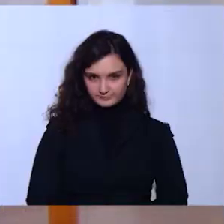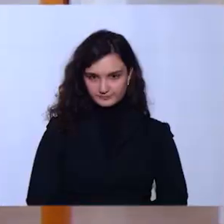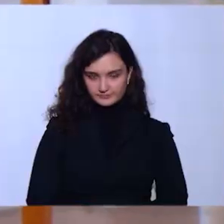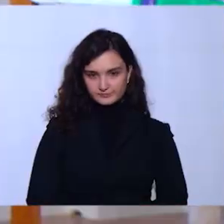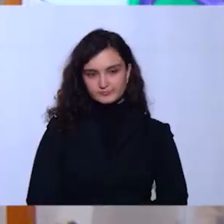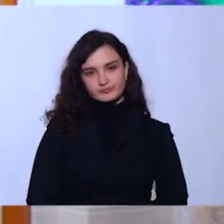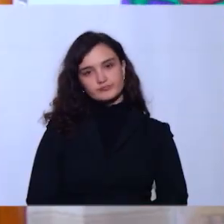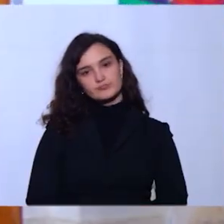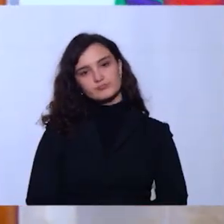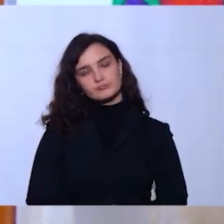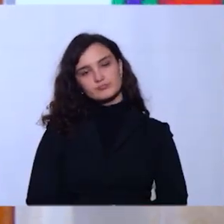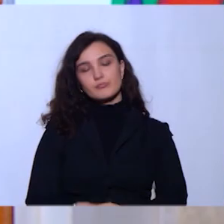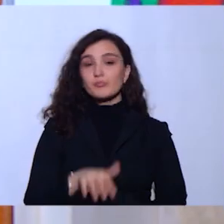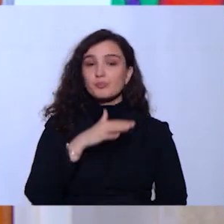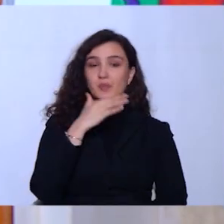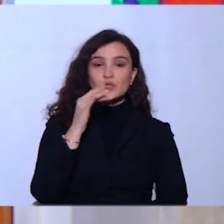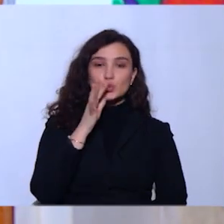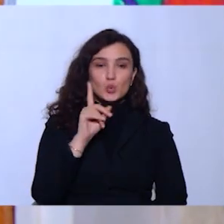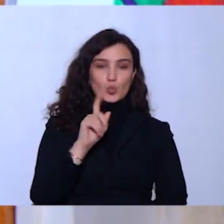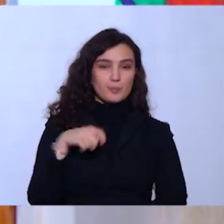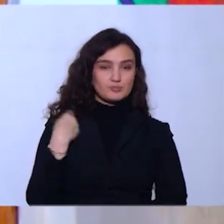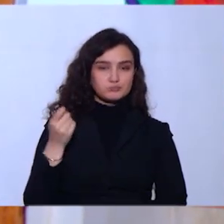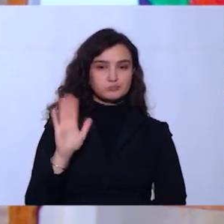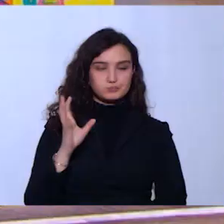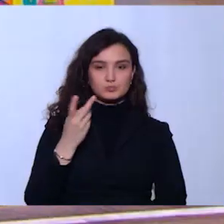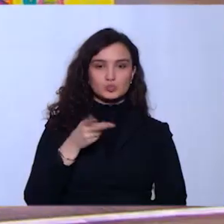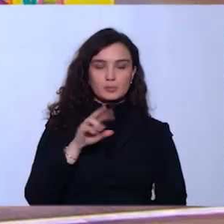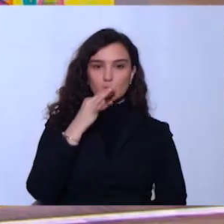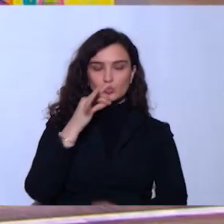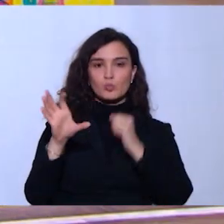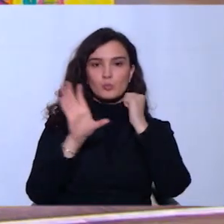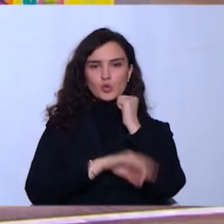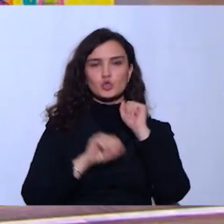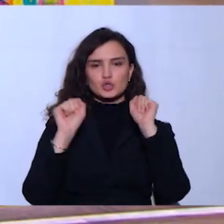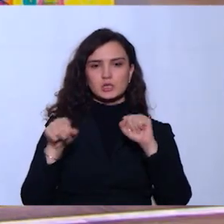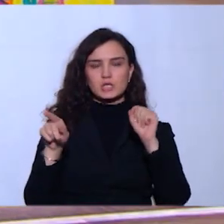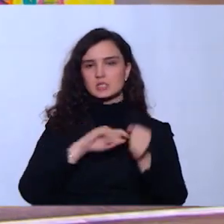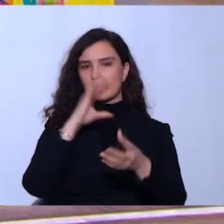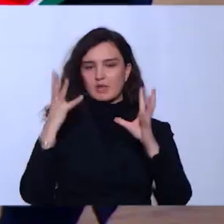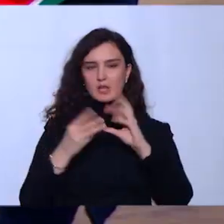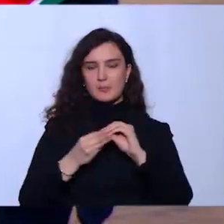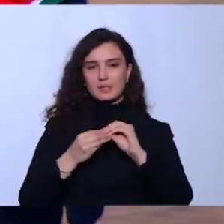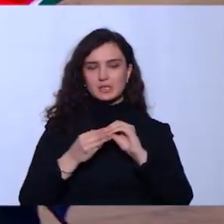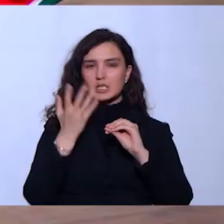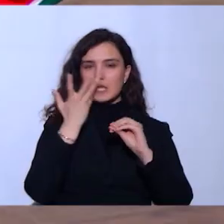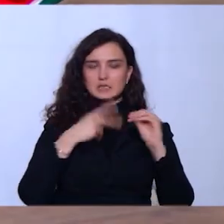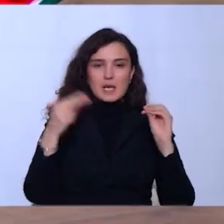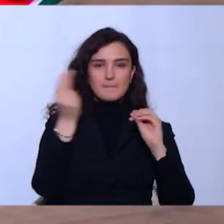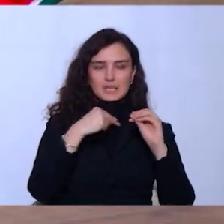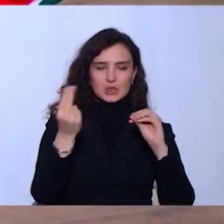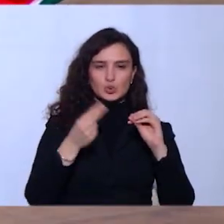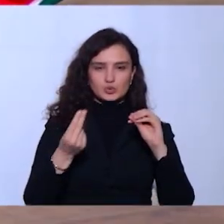არ ბევრი დრო რო არ წაკართოთ, იმიტომ გეომნები და ბოლოს შეგიძლიათ ეს ყველაფერი გადააფერადოთ